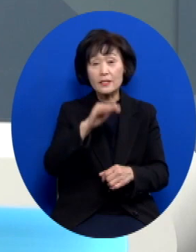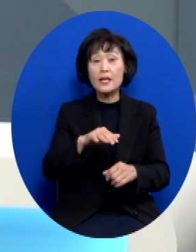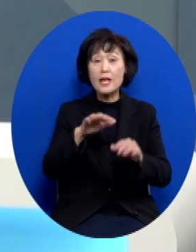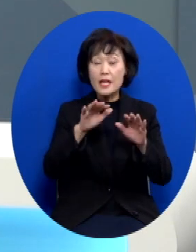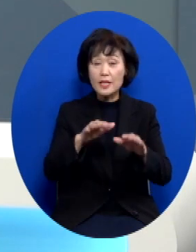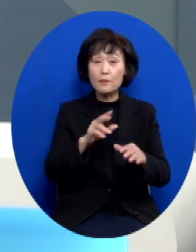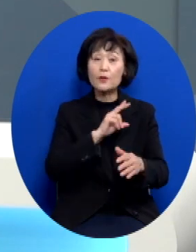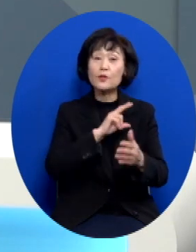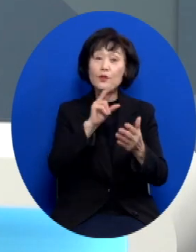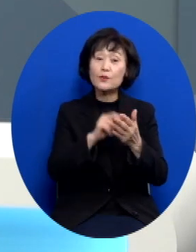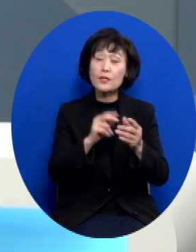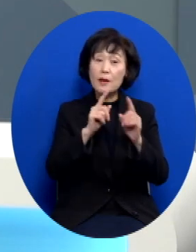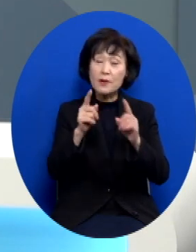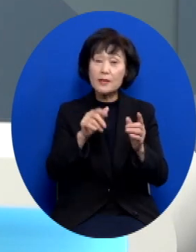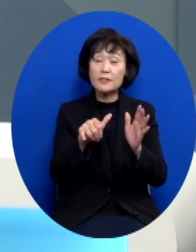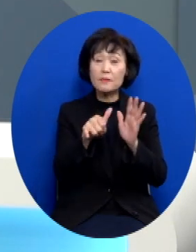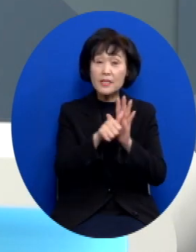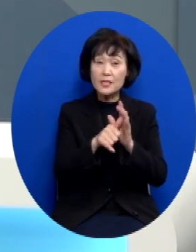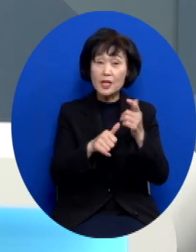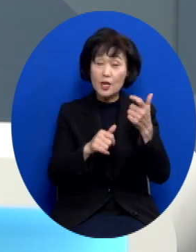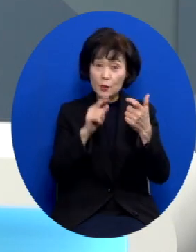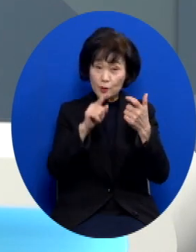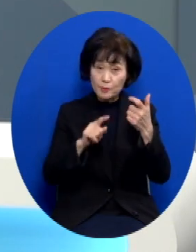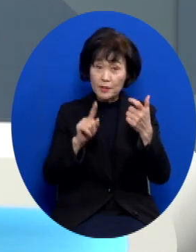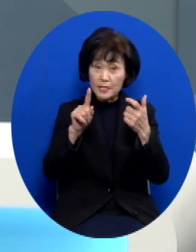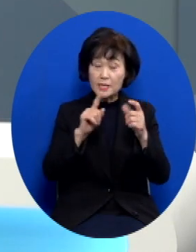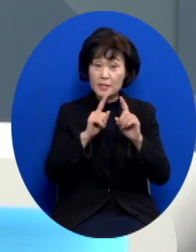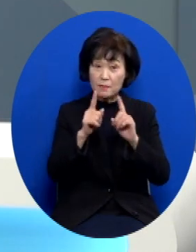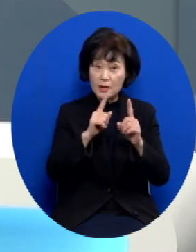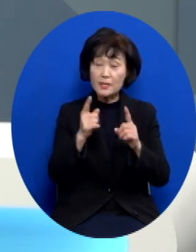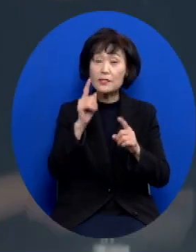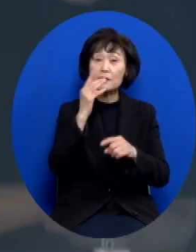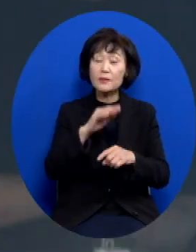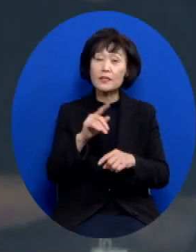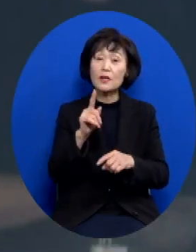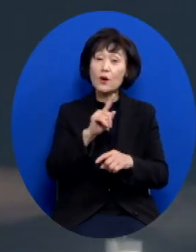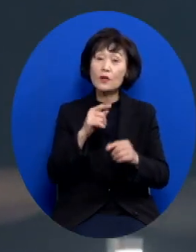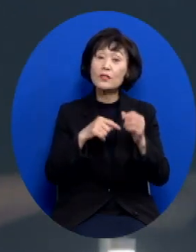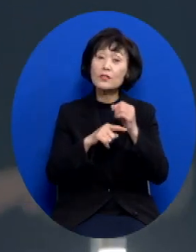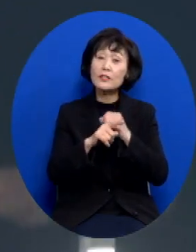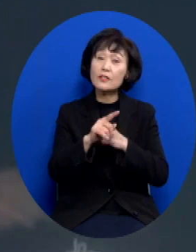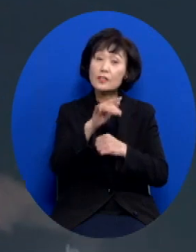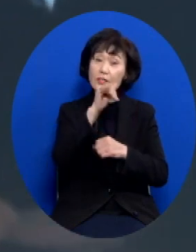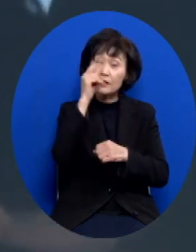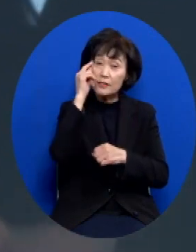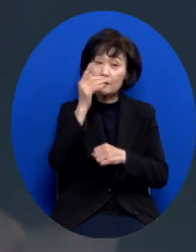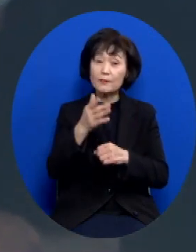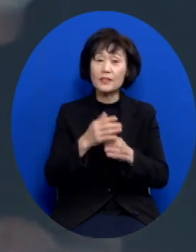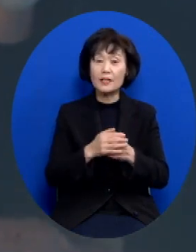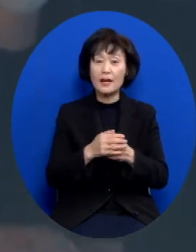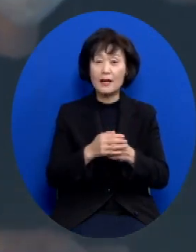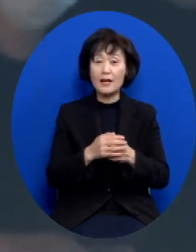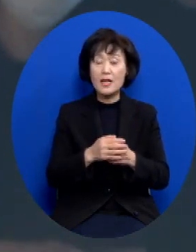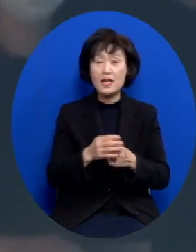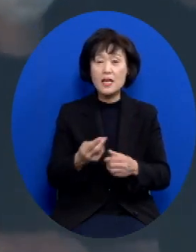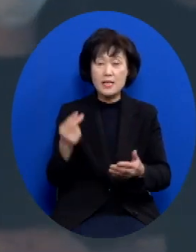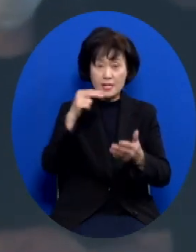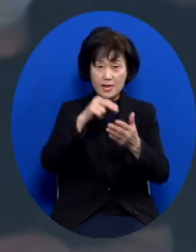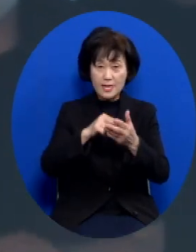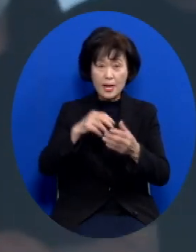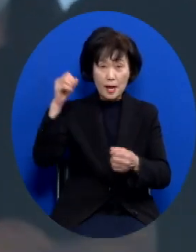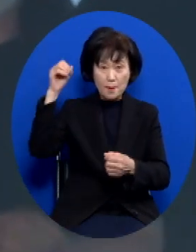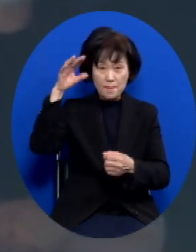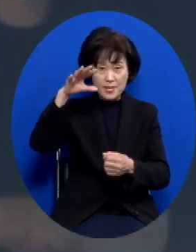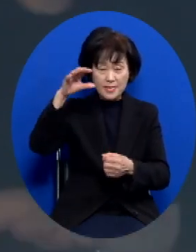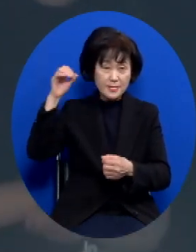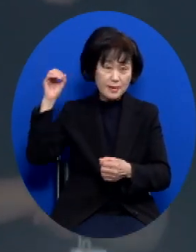주제 말씀이 이사야 60장 1절 말씀입니다. 어떤 의미로 정하셨나요? 네, Arise Shine, 일어나라 빛을